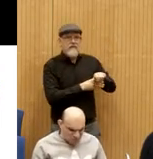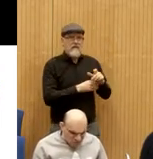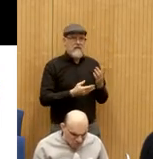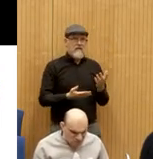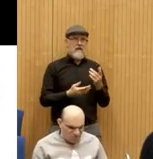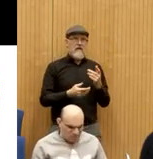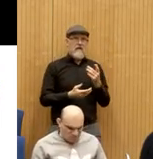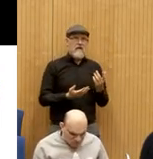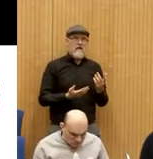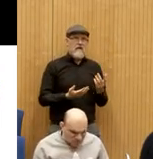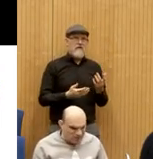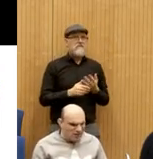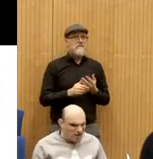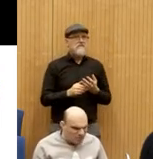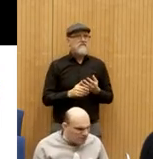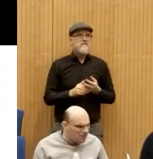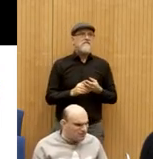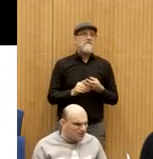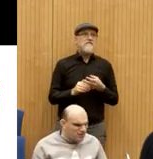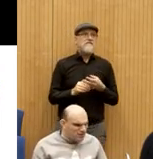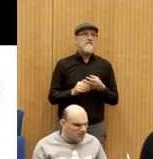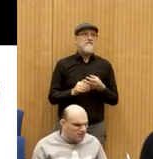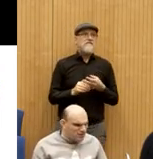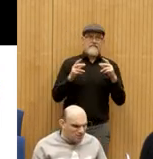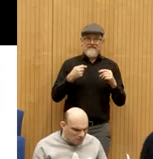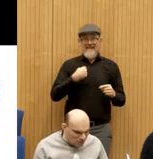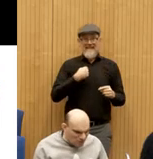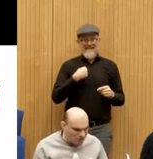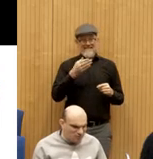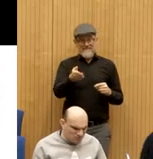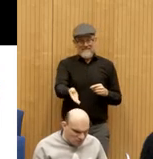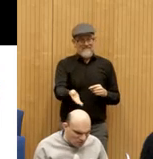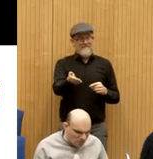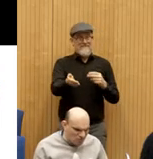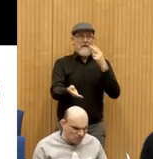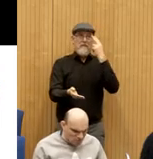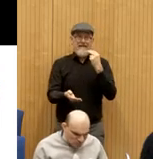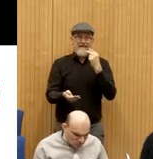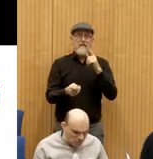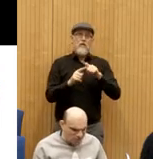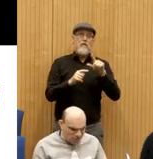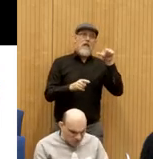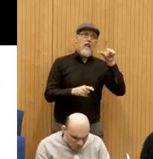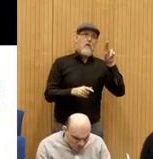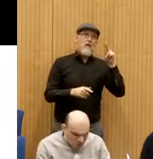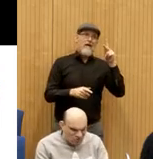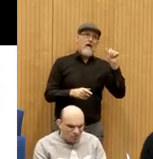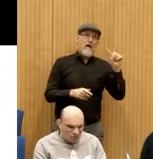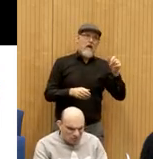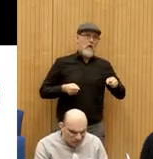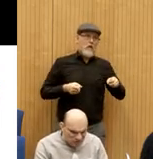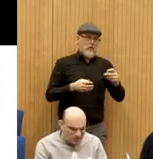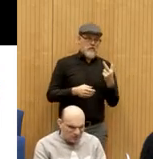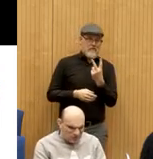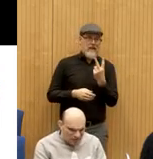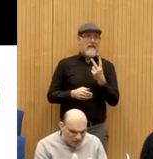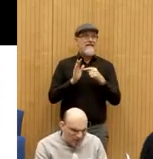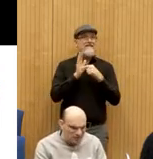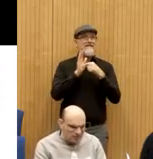unterschiedlichen Barrieren auch gut an die Studierenden. Genau, wir geben, wie ich gesagt habe, das zusammen, Luca und ich. Genau, Genau.